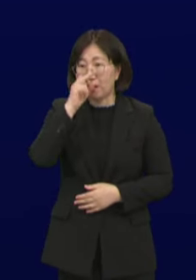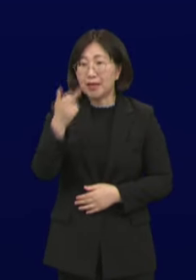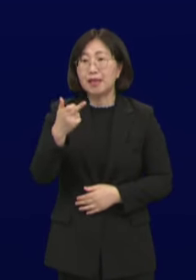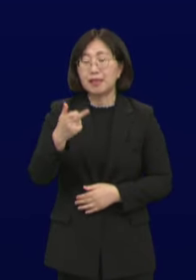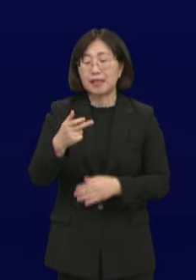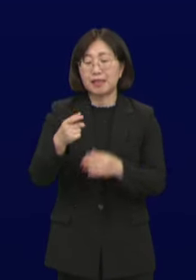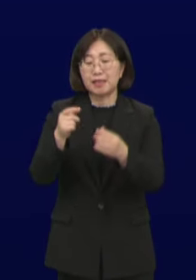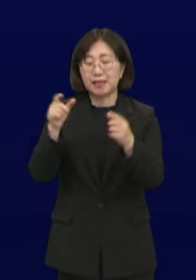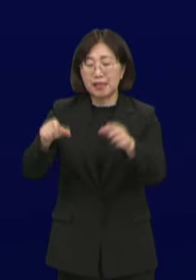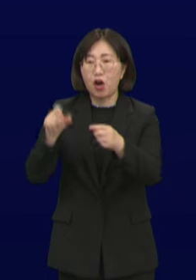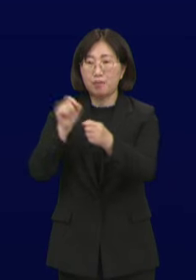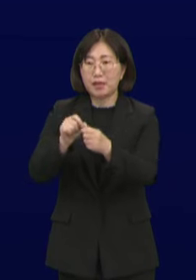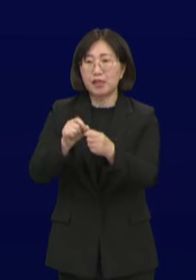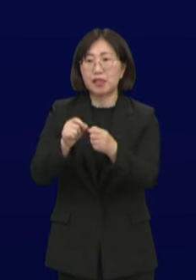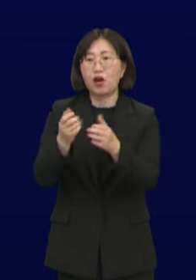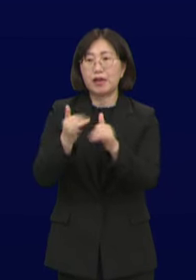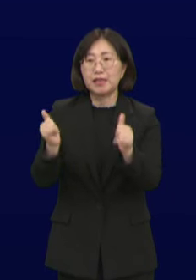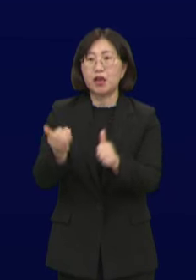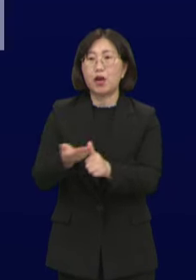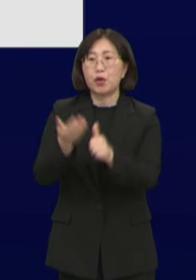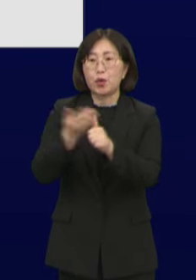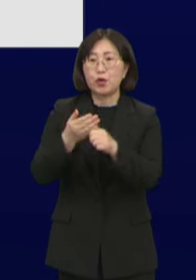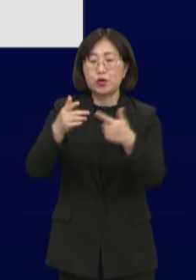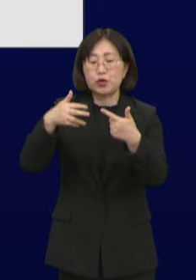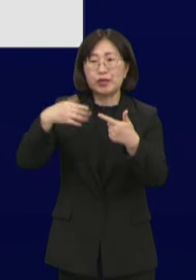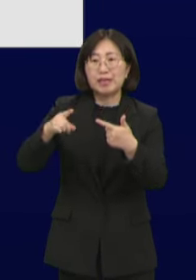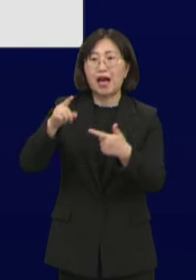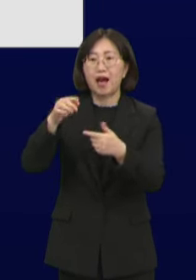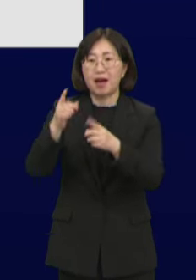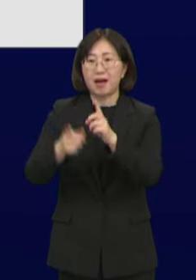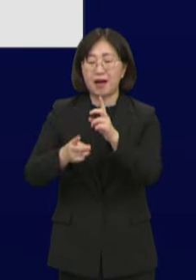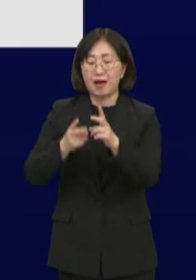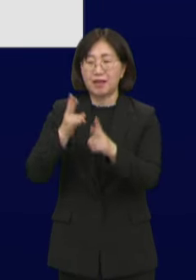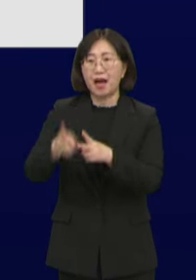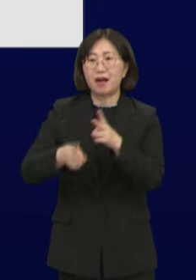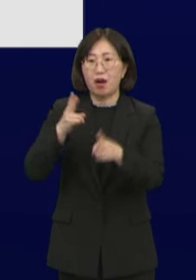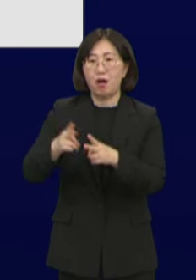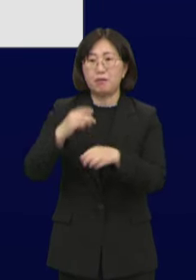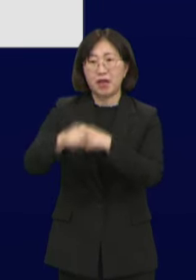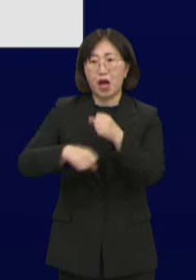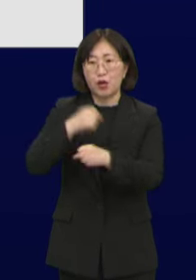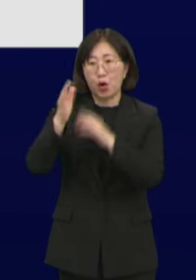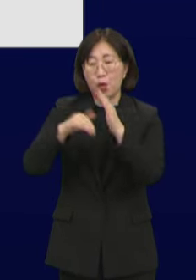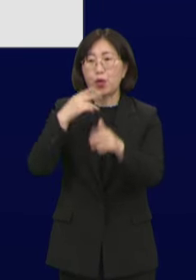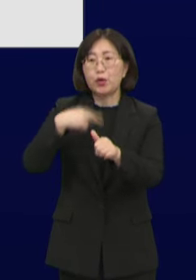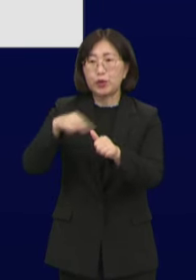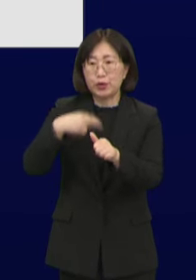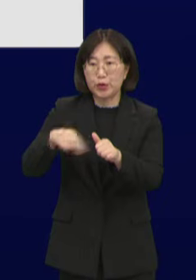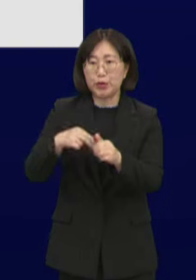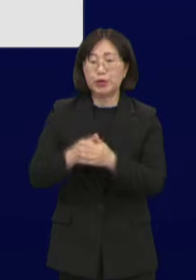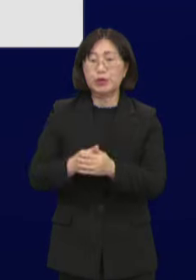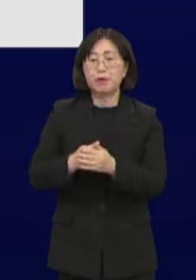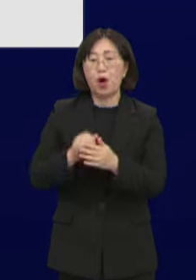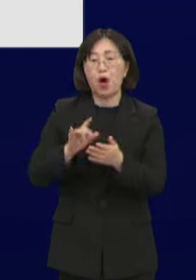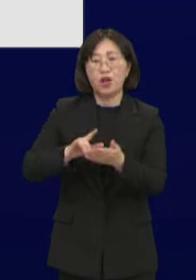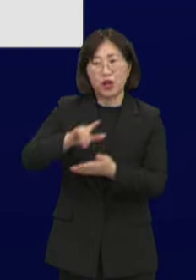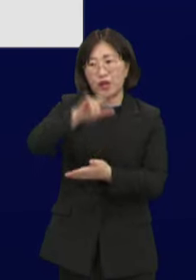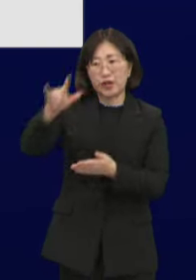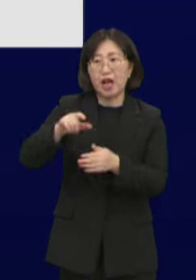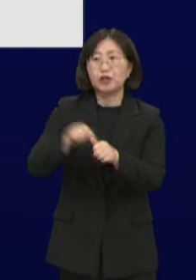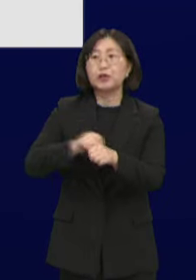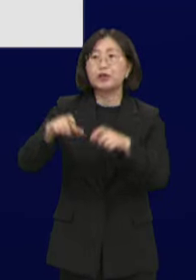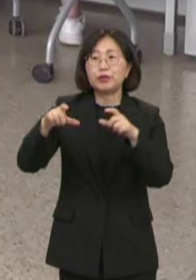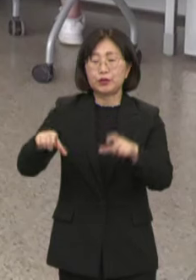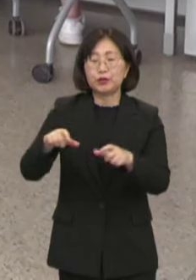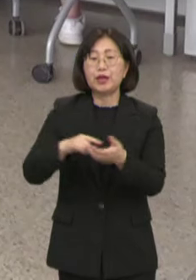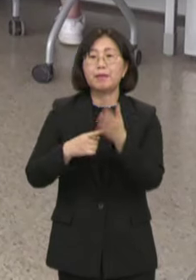지역 밀착형 인재교육과 6차 산업 자율형 공교육 혁신, 항공, 화학, 첨단 모빌리티 등 특구 비전을